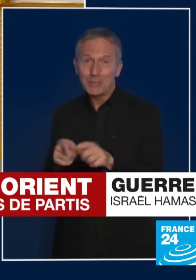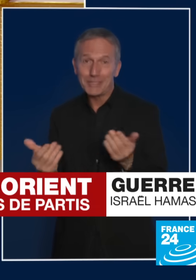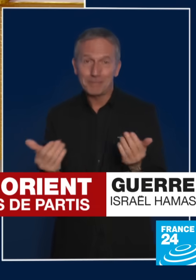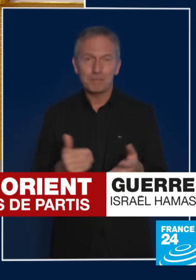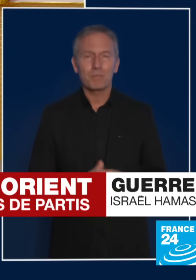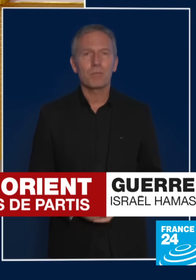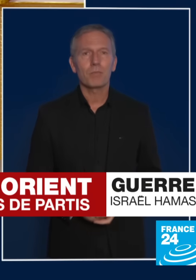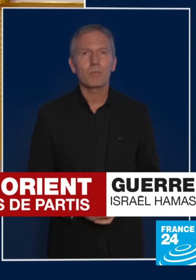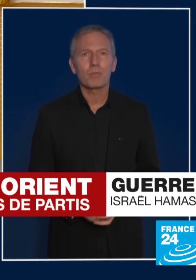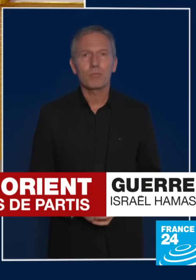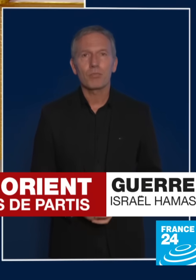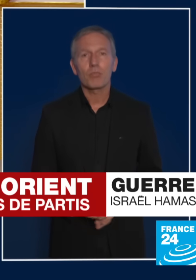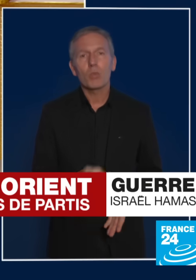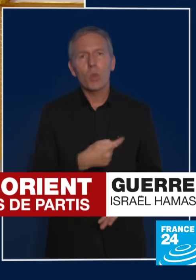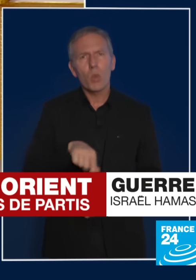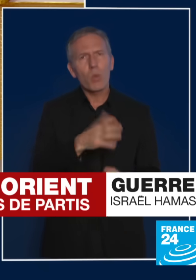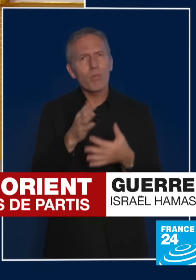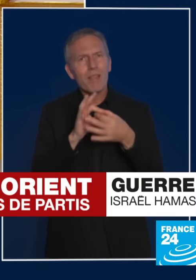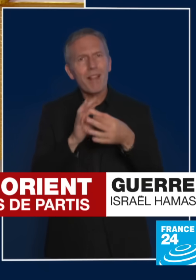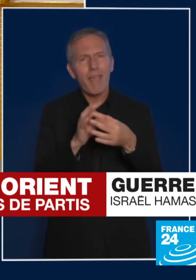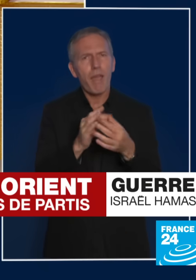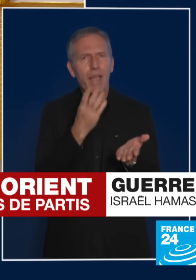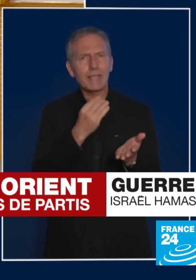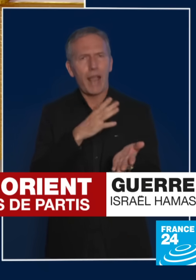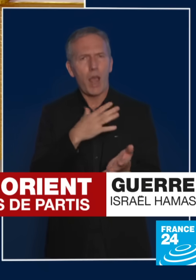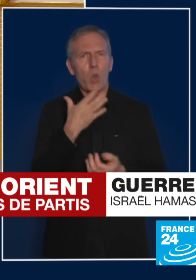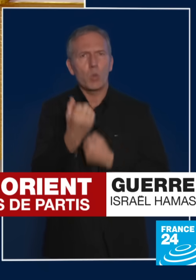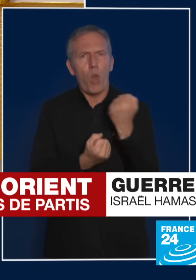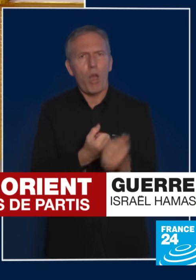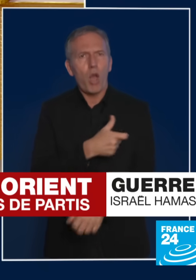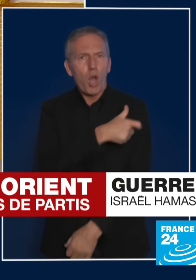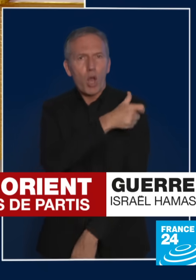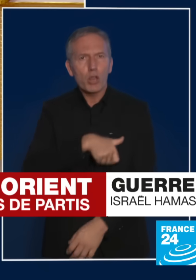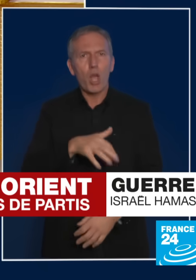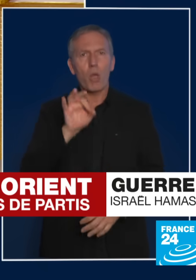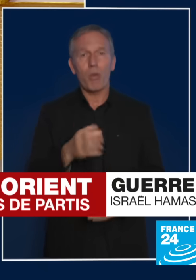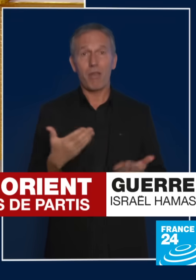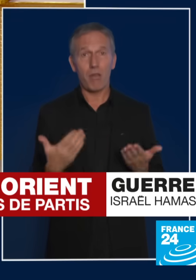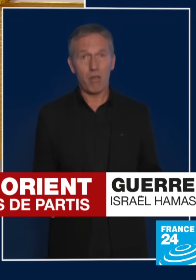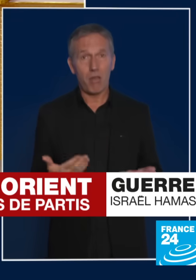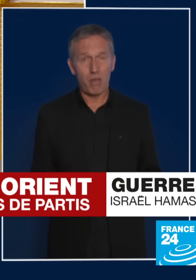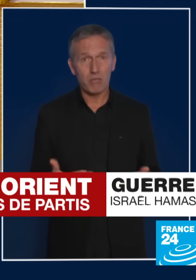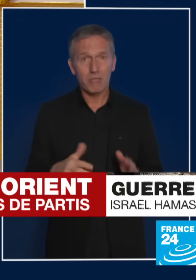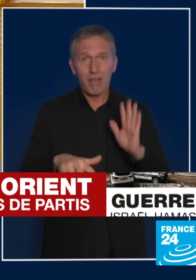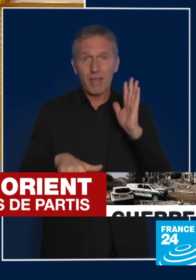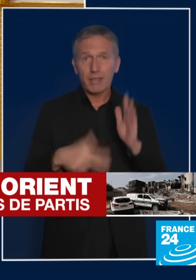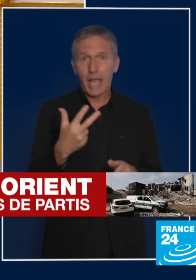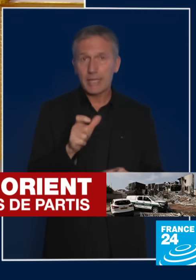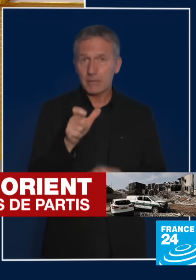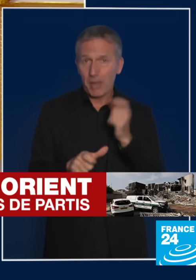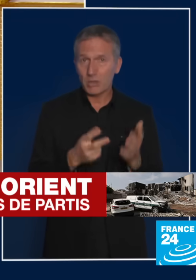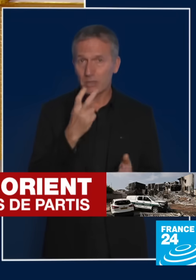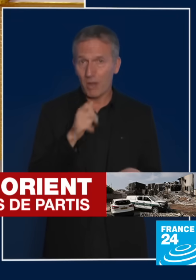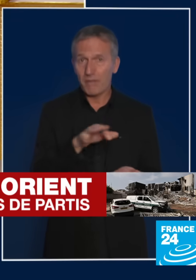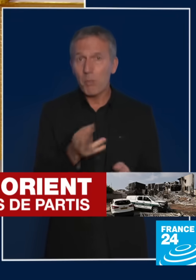nous sommes aussi liés à Israël par la douleur du deuil à cette heure 13 de nos compatriotes